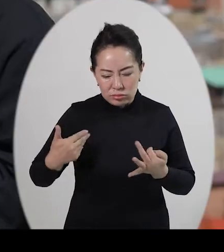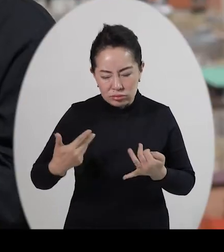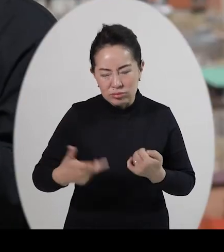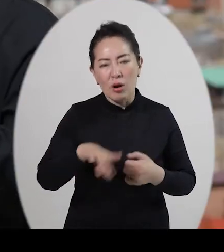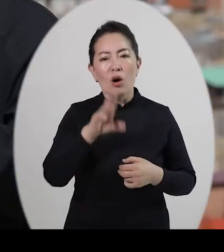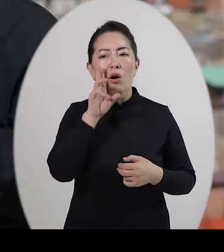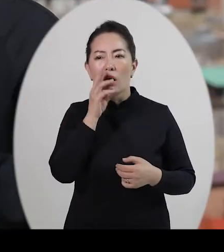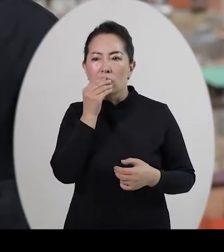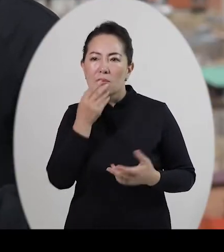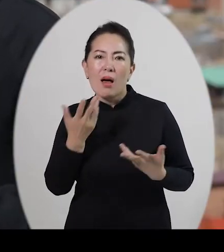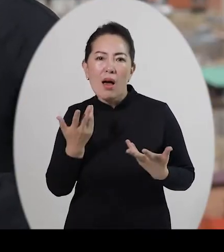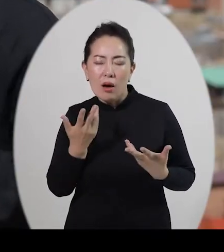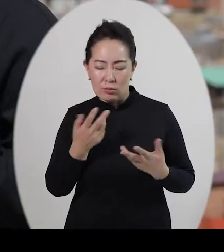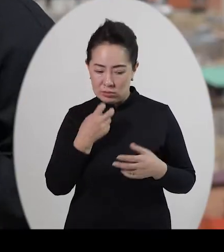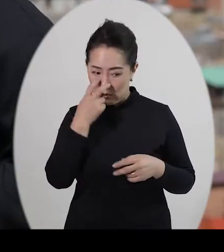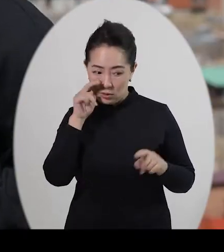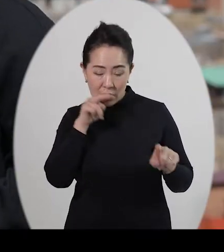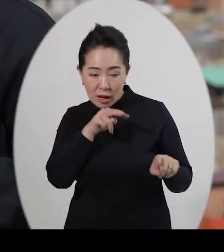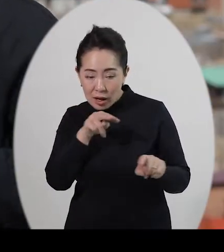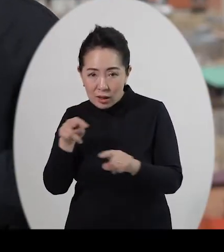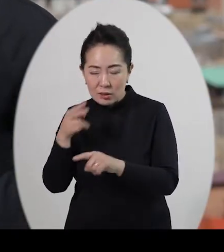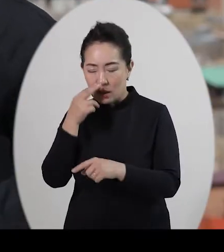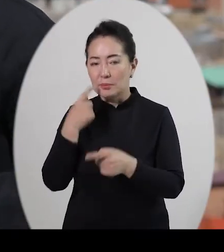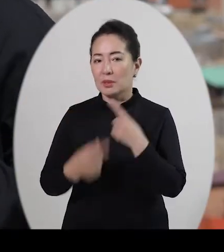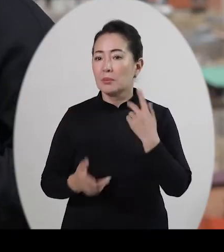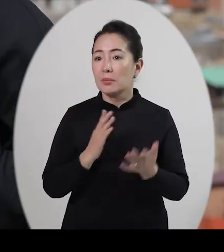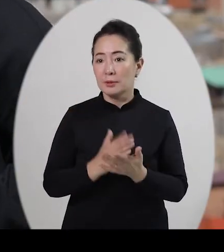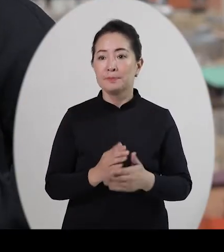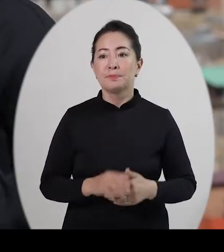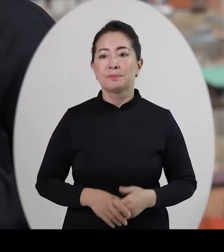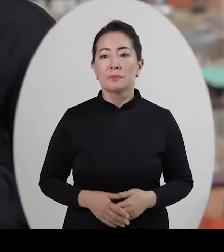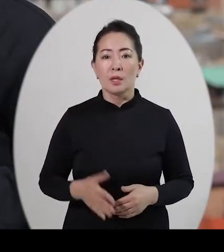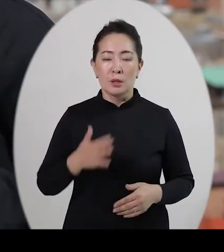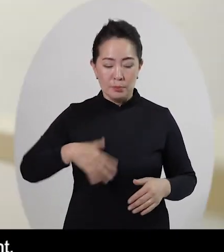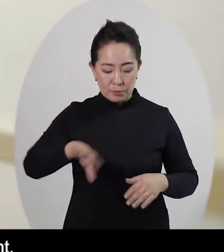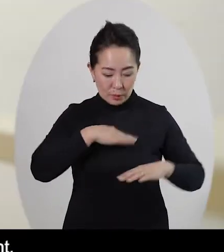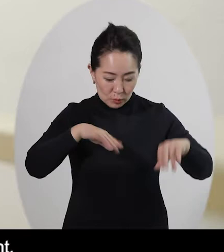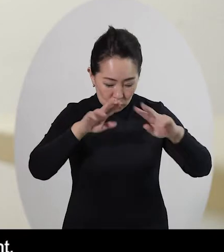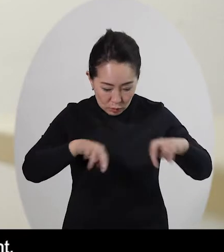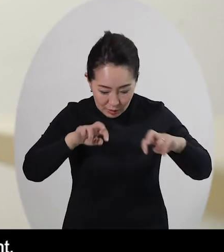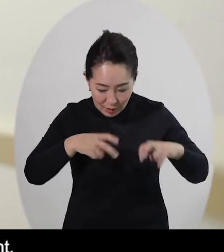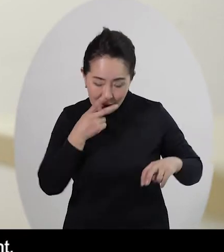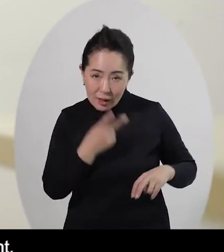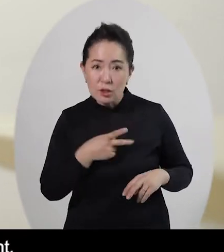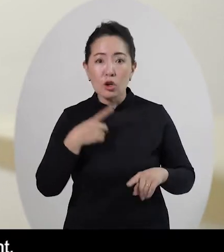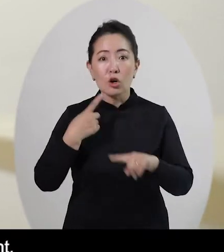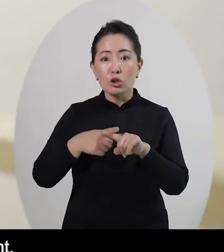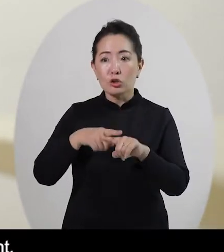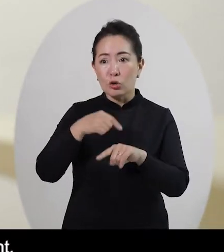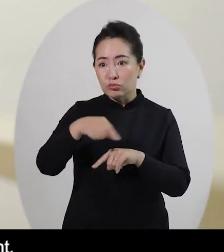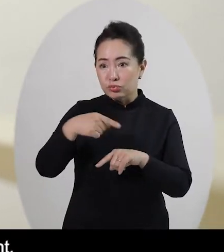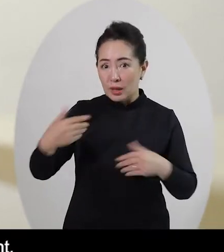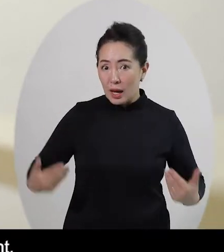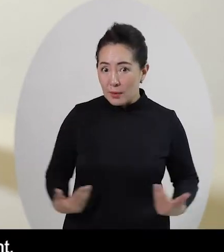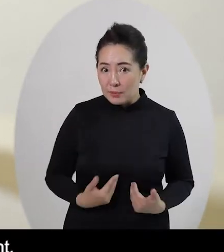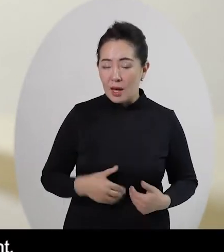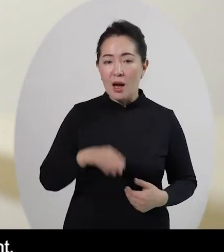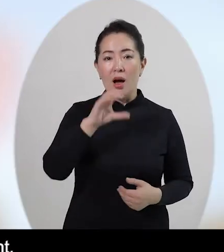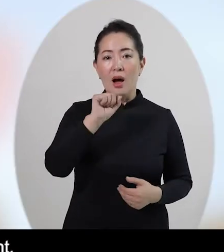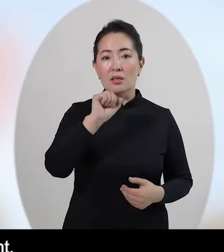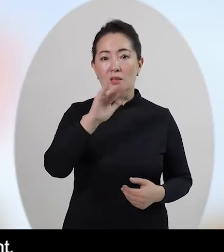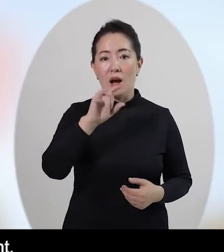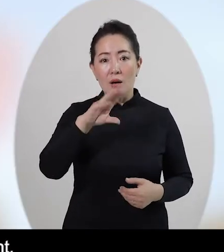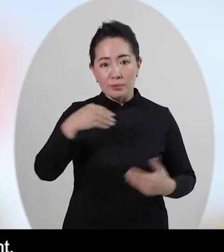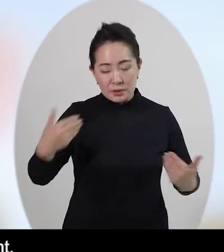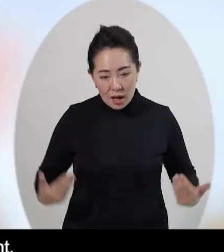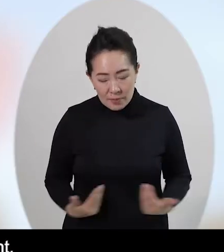алдаж өдөр хоногийнхоо хоолыг аргацааж байгаа энэ дүр зураг бол нүдний өмнө илэн харагдаж байсан. За бид судалгаанда хөдөө орон нутагт амьдардаг асрамжийн газар